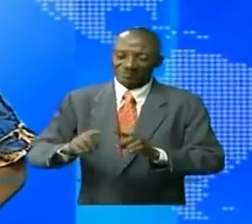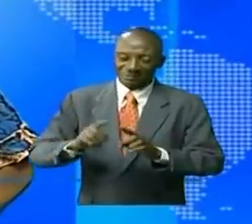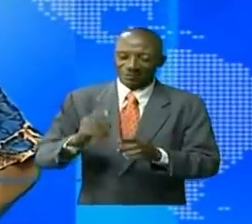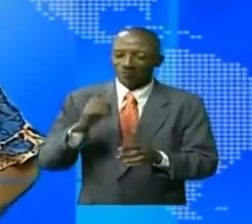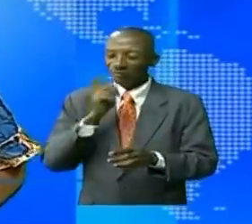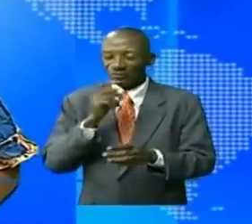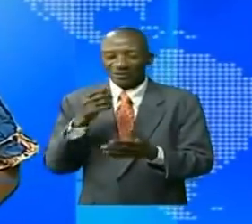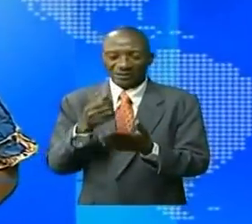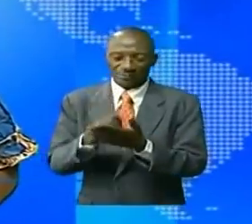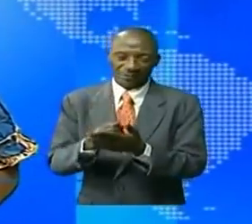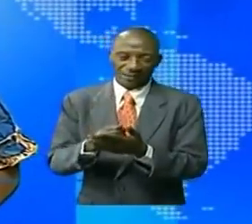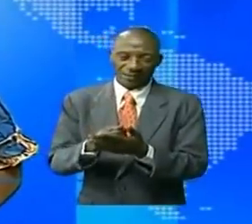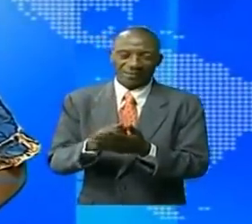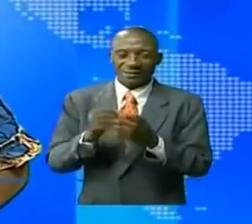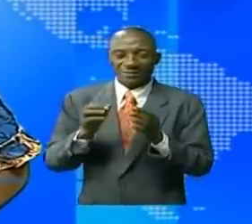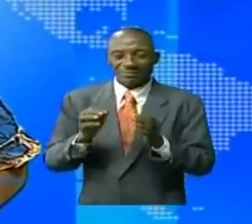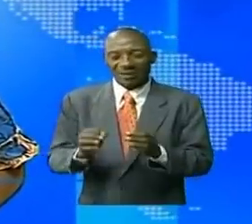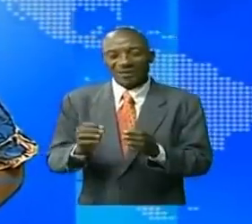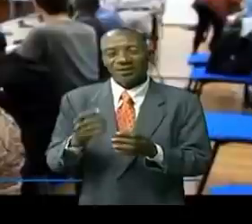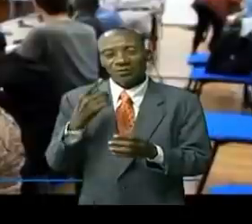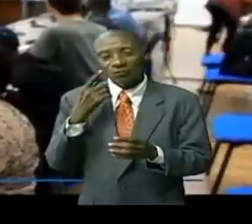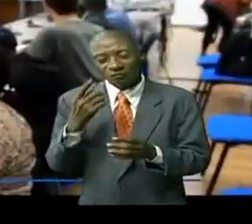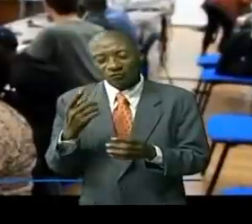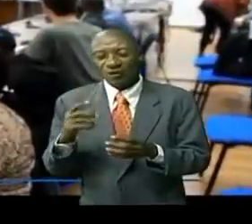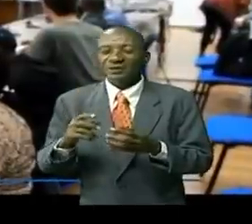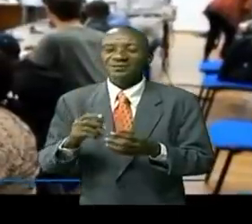Les détails avec Mamita Bangoulou.